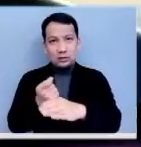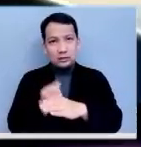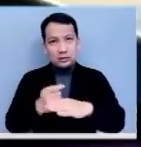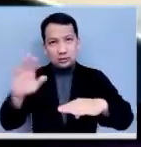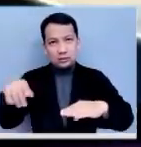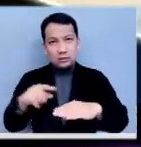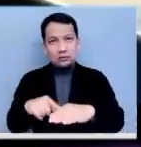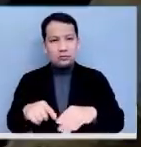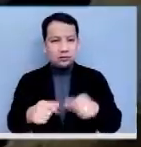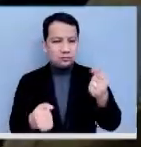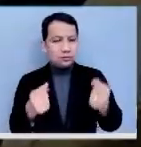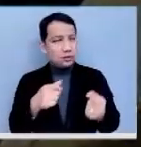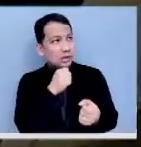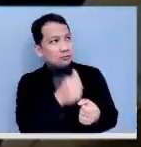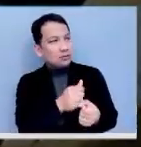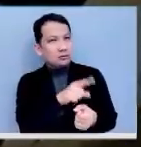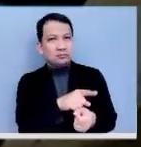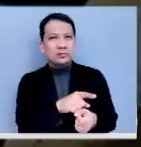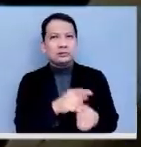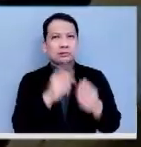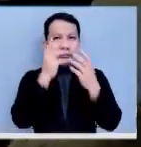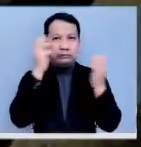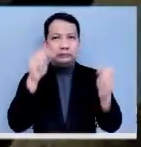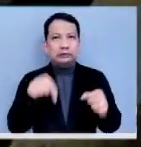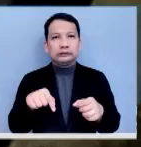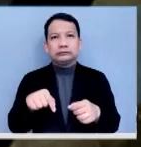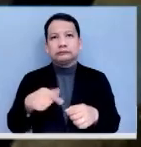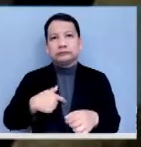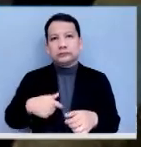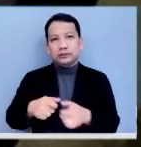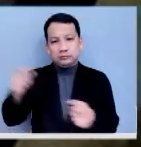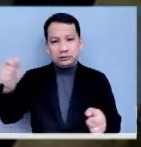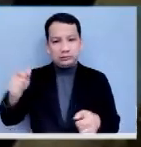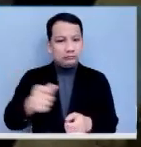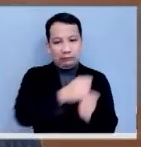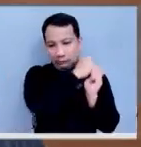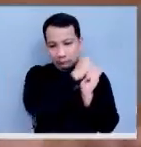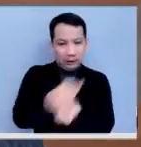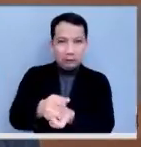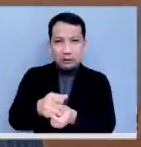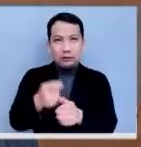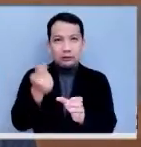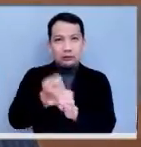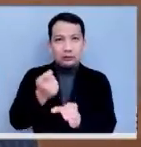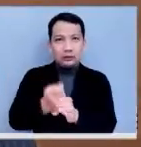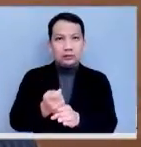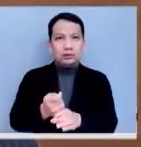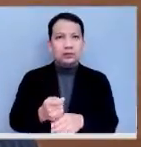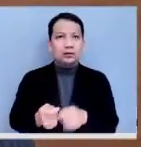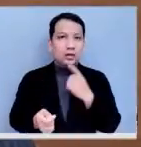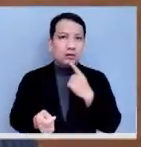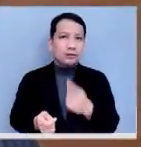Nang tumanggi ang tsuper, dito na nagalit ang suspect at hinampas ang taxi. Lumabas po yung ating